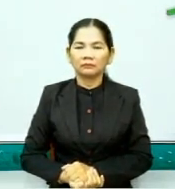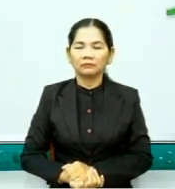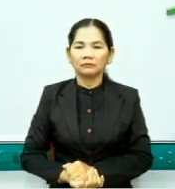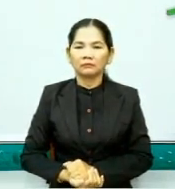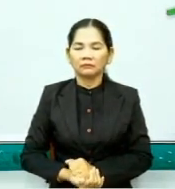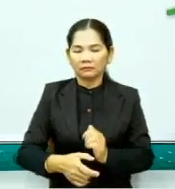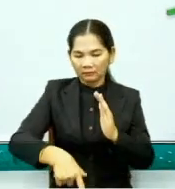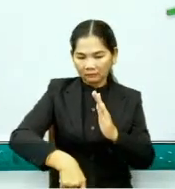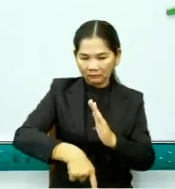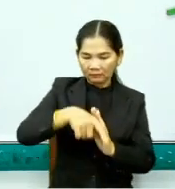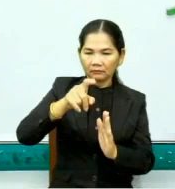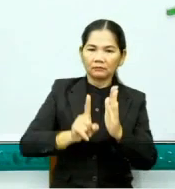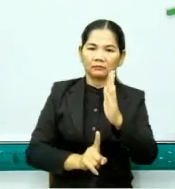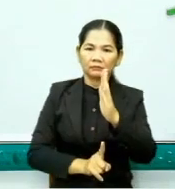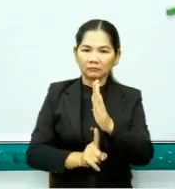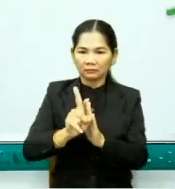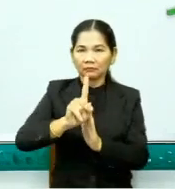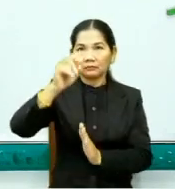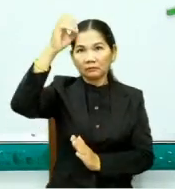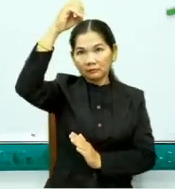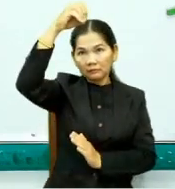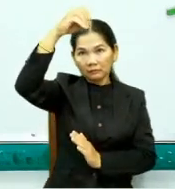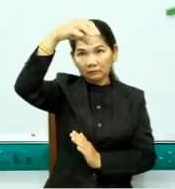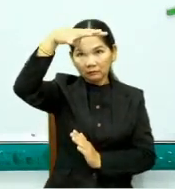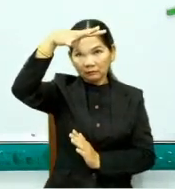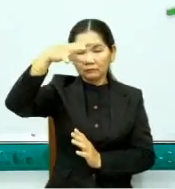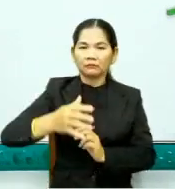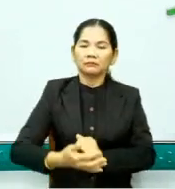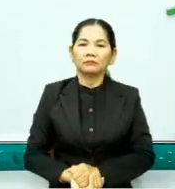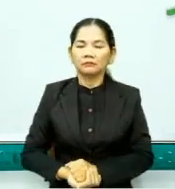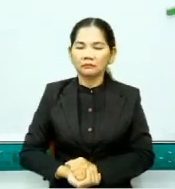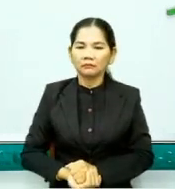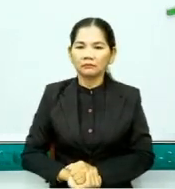นังกาดดกำชรุย